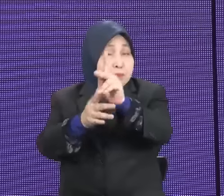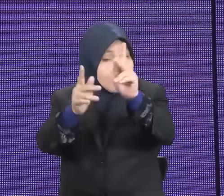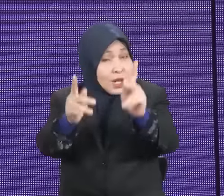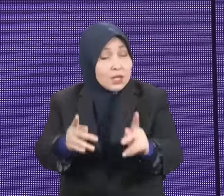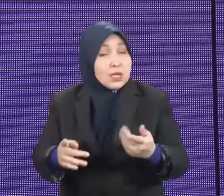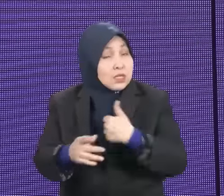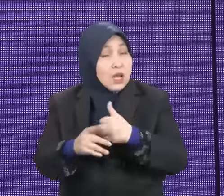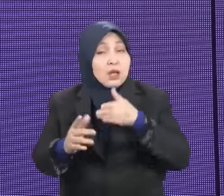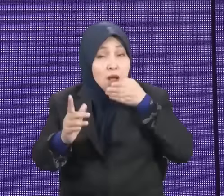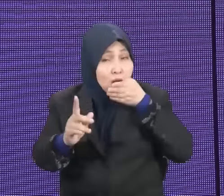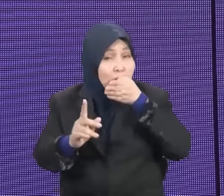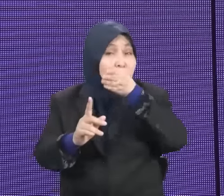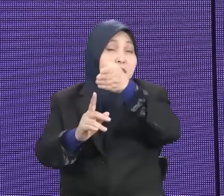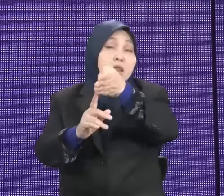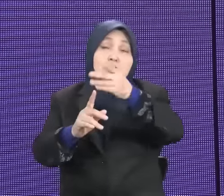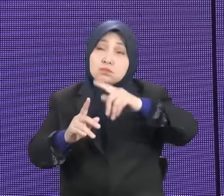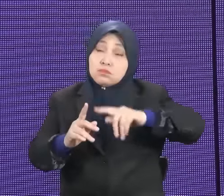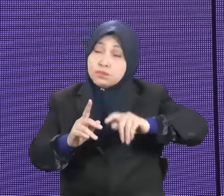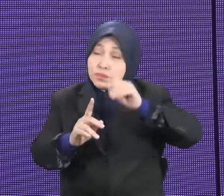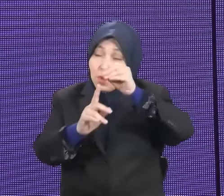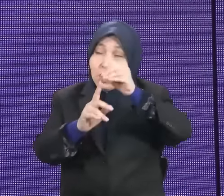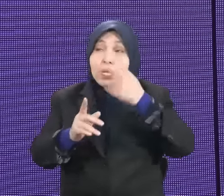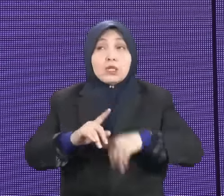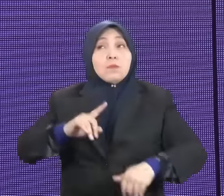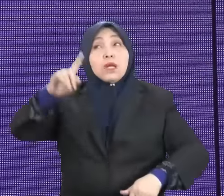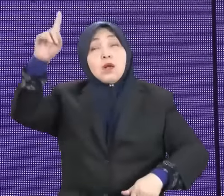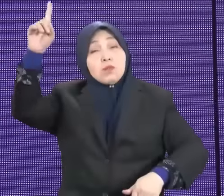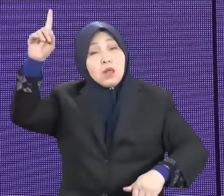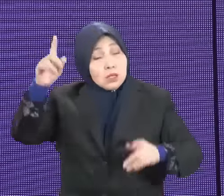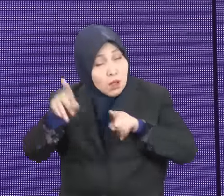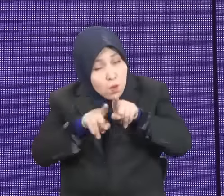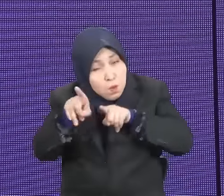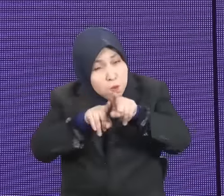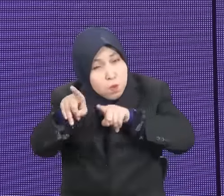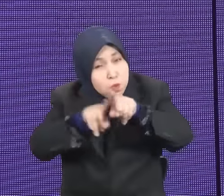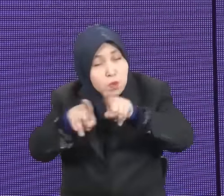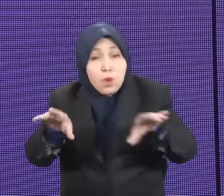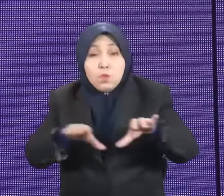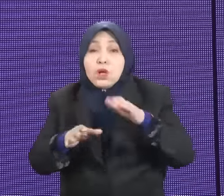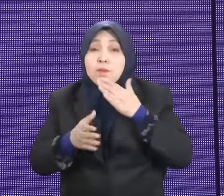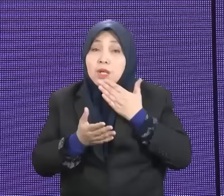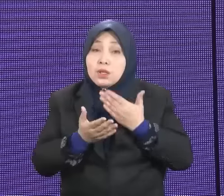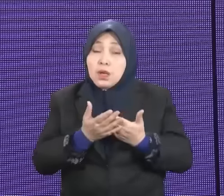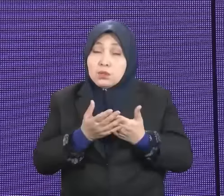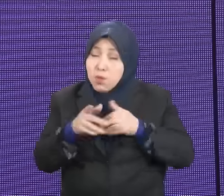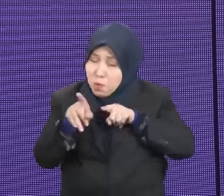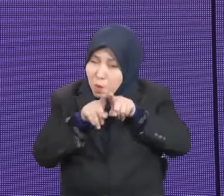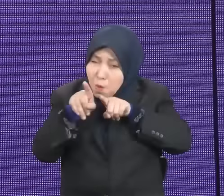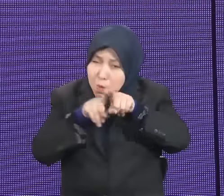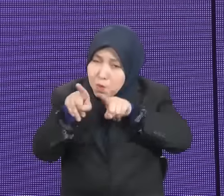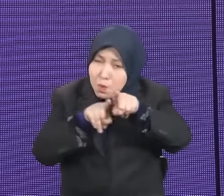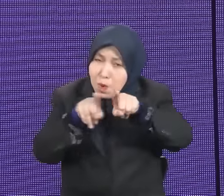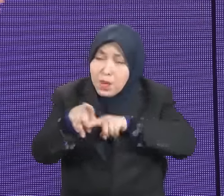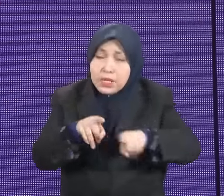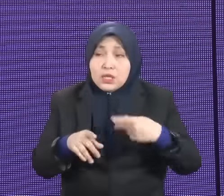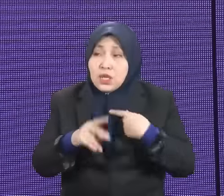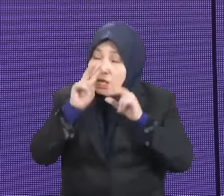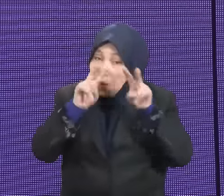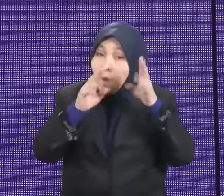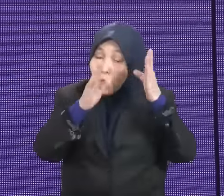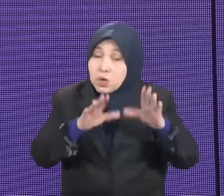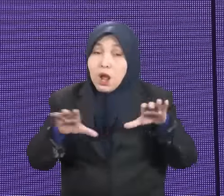adalah menuju ke keretaan Allah subhanahu wa taala kita akan berlumba-lumba untuk kebaikan berlomba-lumba kita tengok orang